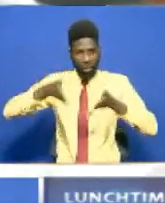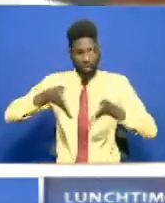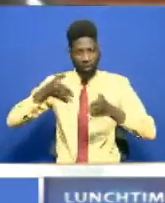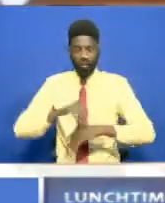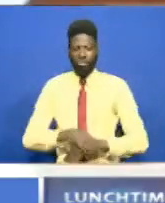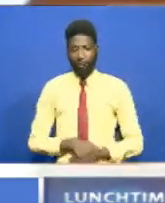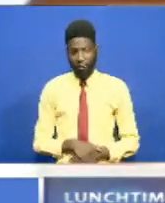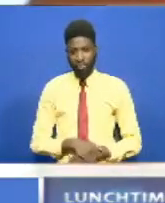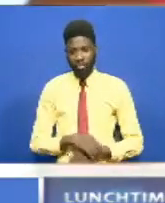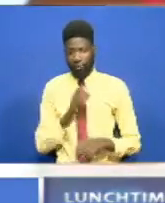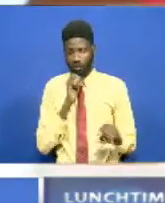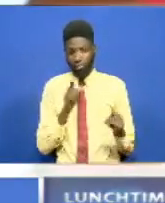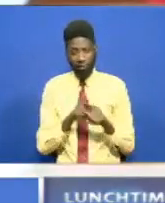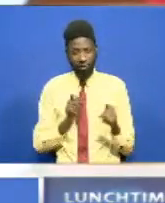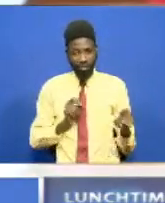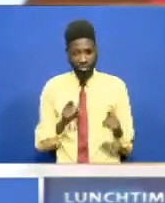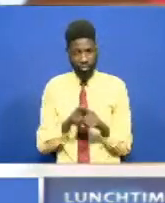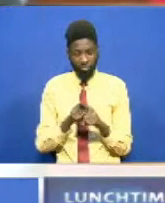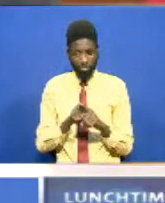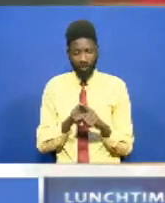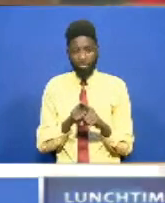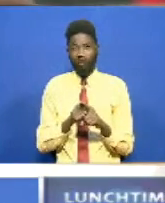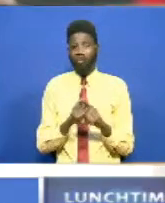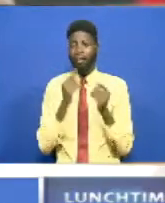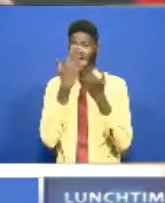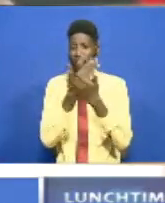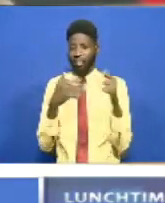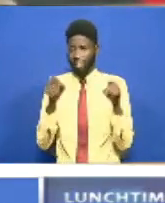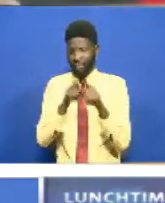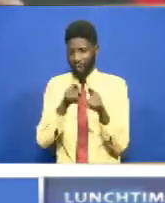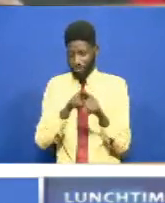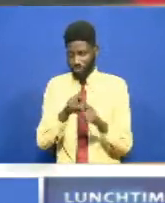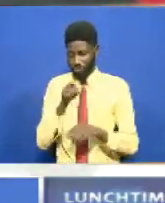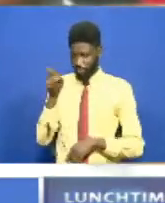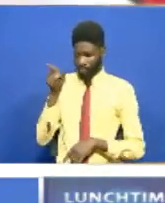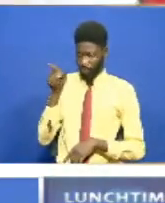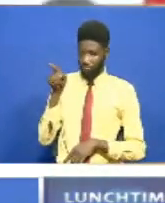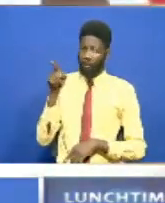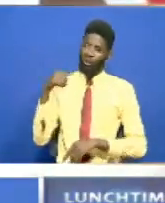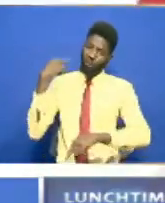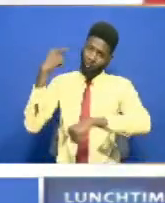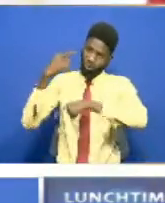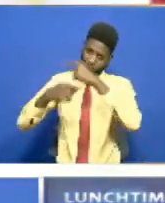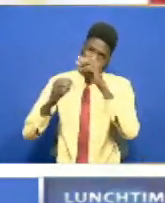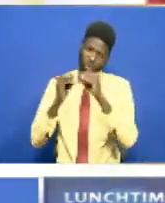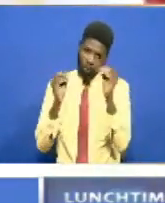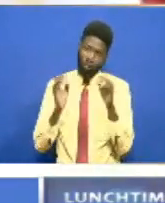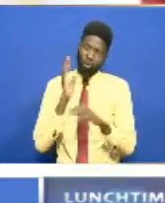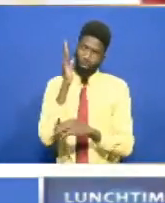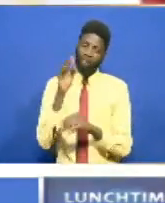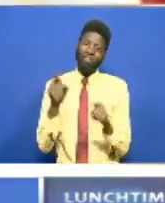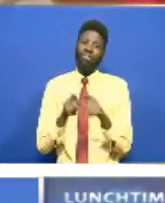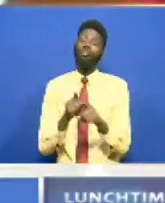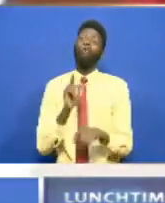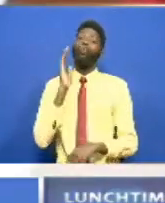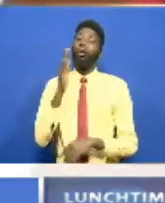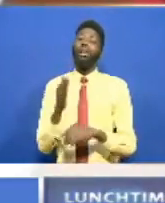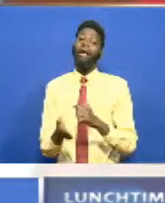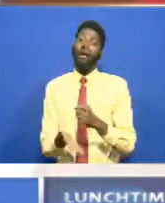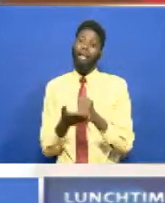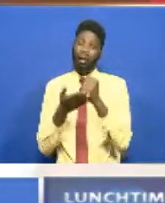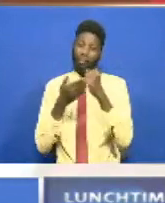Wenzangu, mambo haya ndio ya kudumu, mambo haya ndio itakusaidia wewe